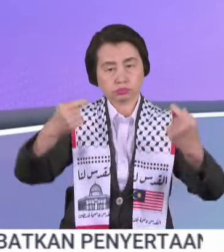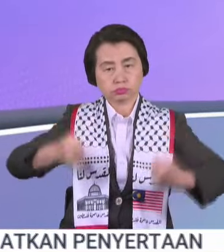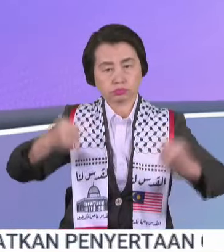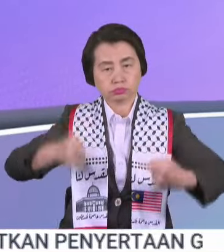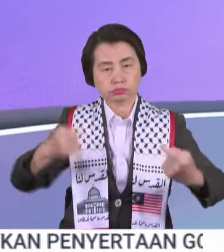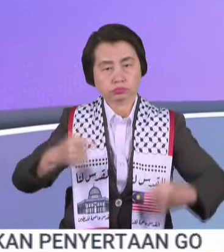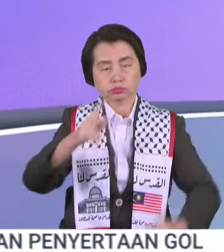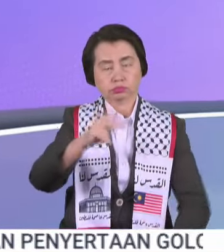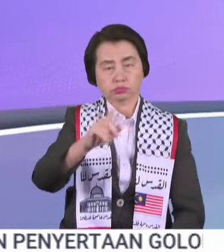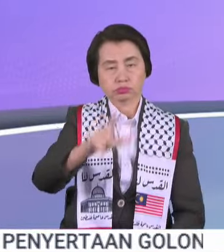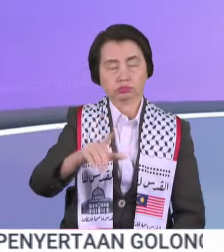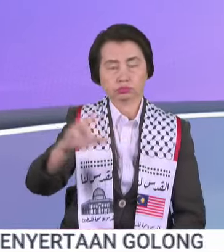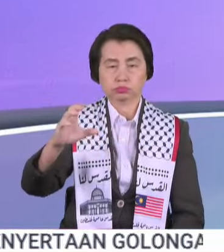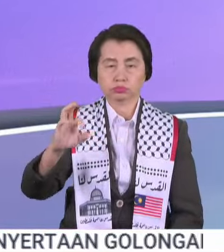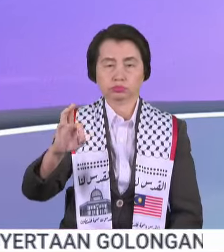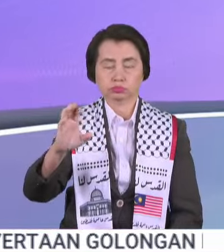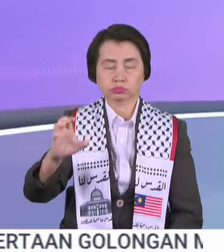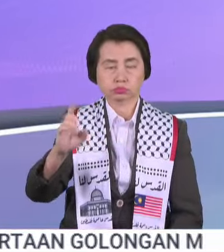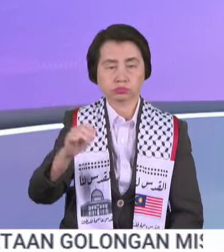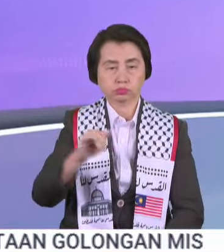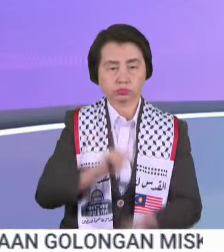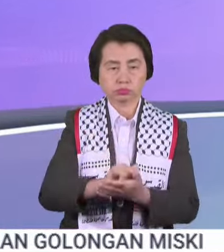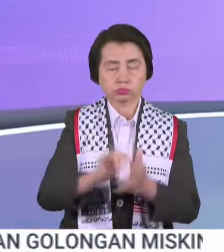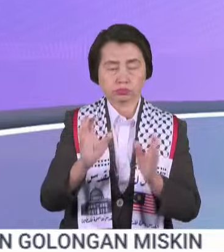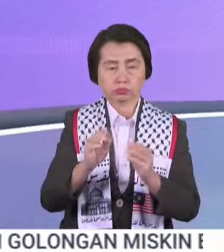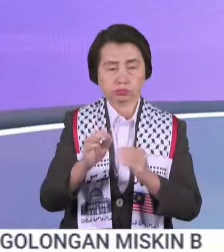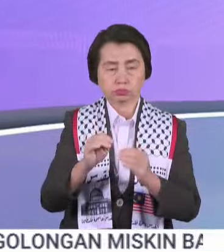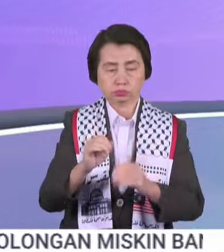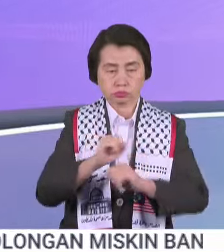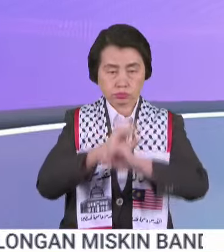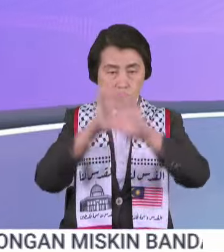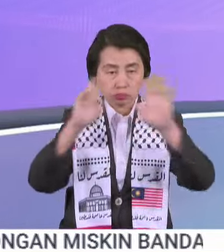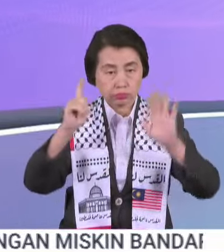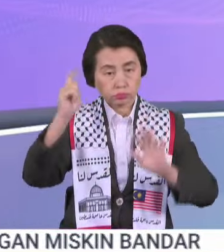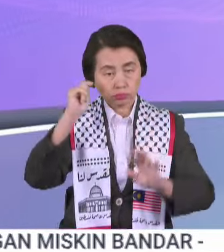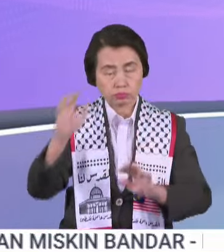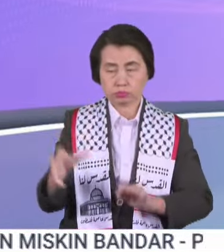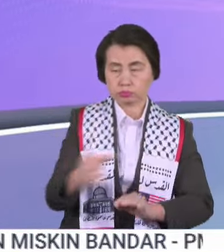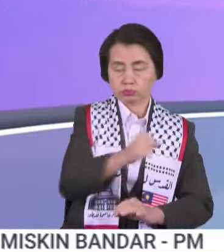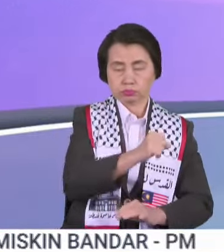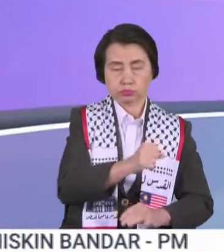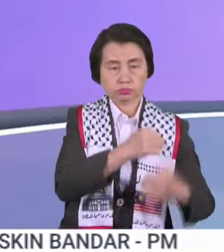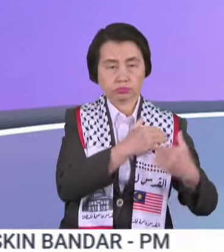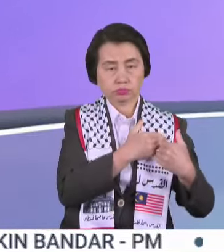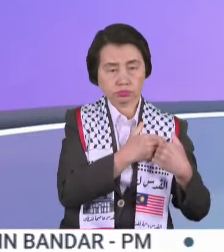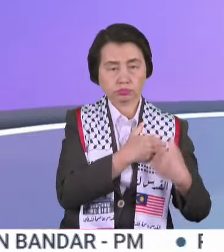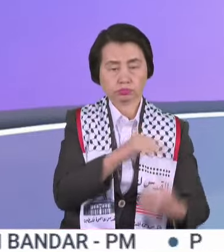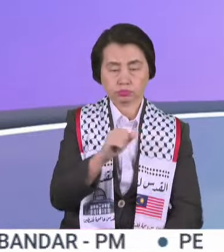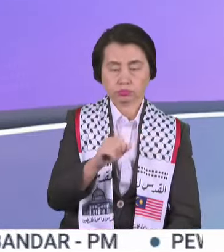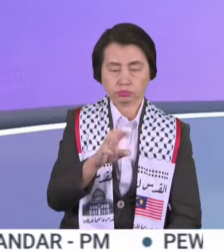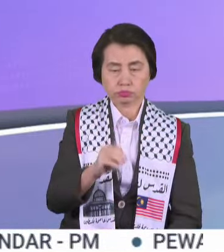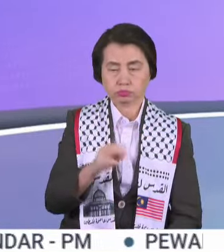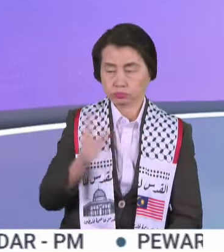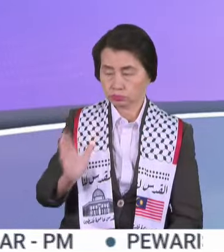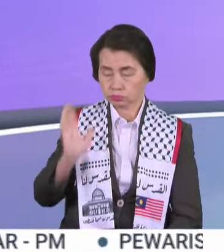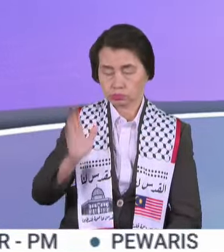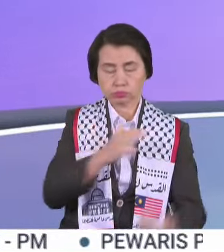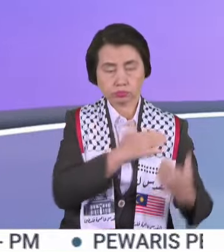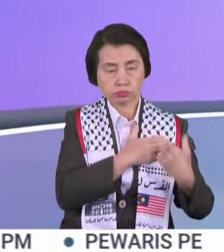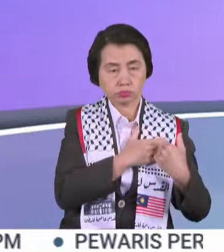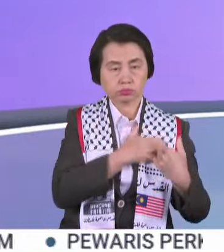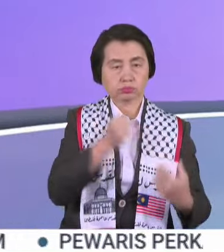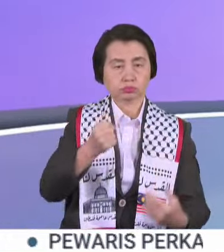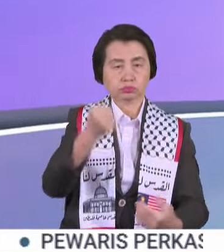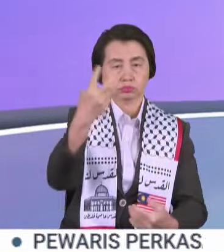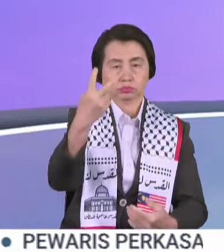Lumpur KLCA pada mesyuarat agung tahunan mereka siang tadi. Mengambil alih daripada Dato' Sainobi Ismail, beliau akan memegang jawatan itu